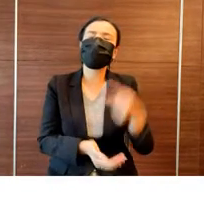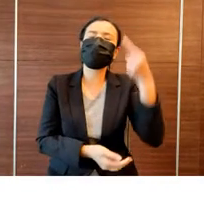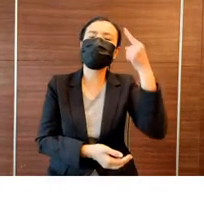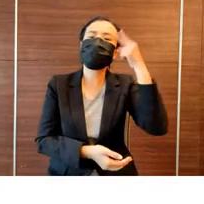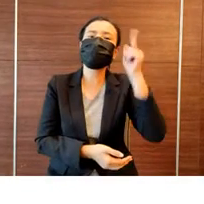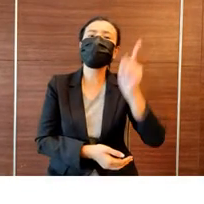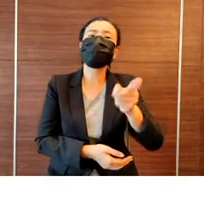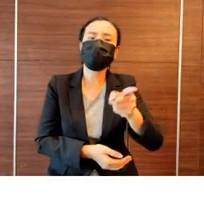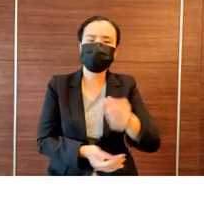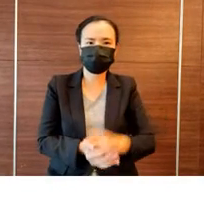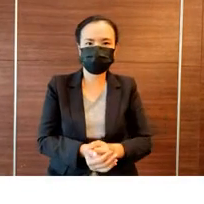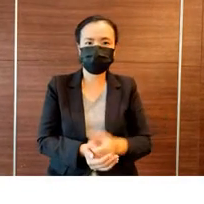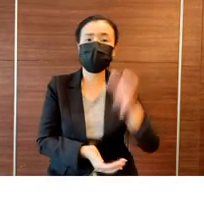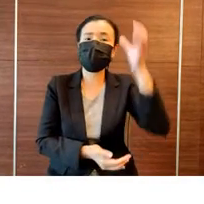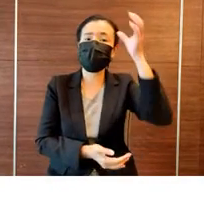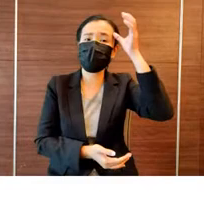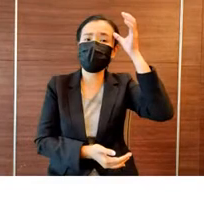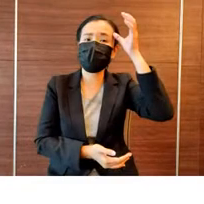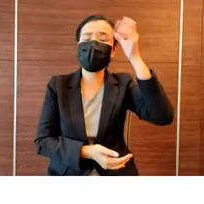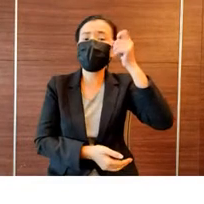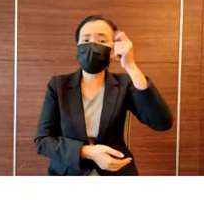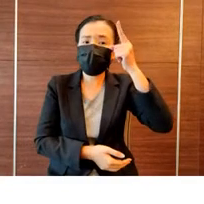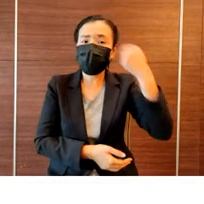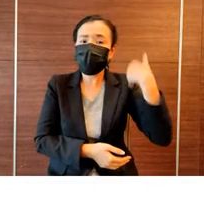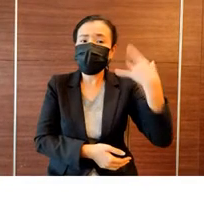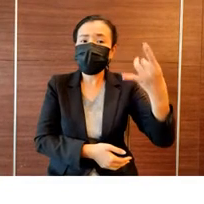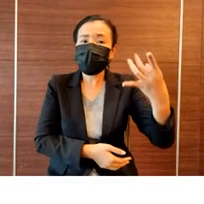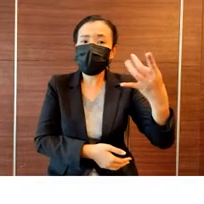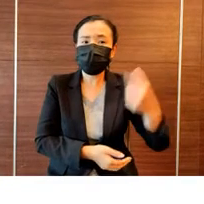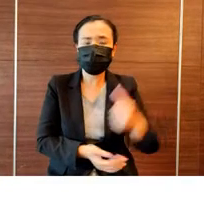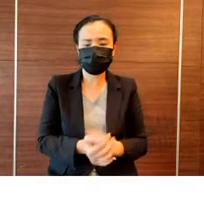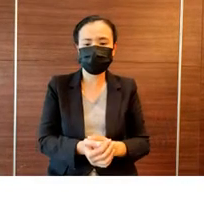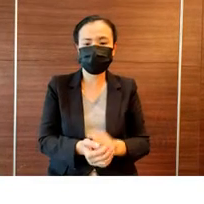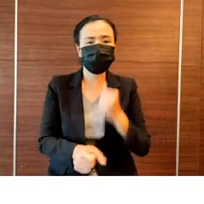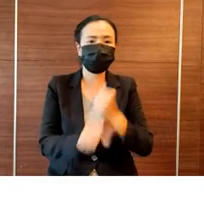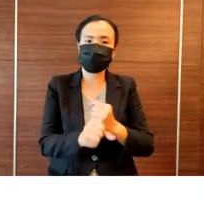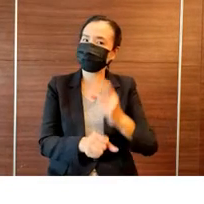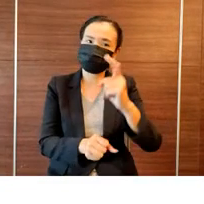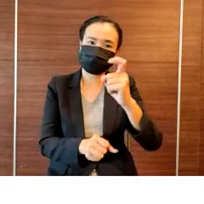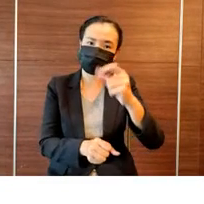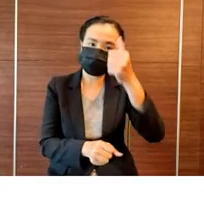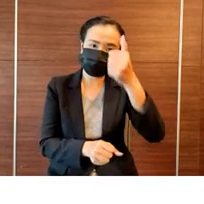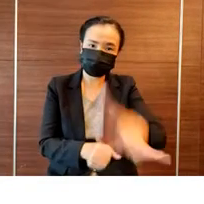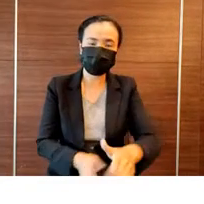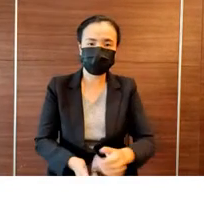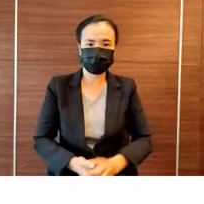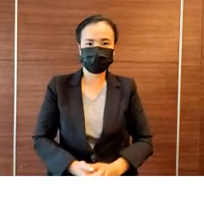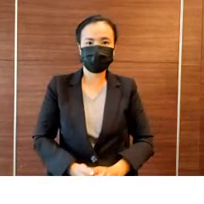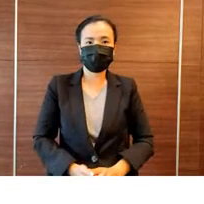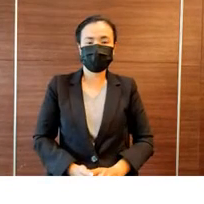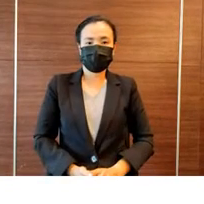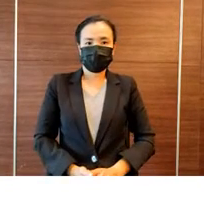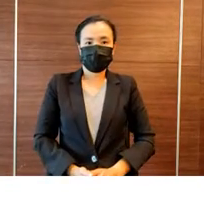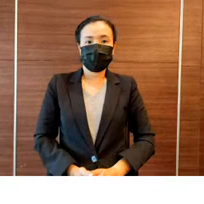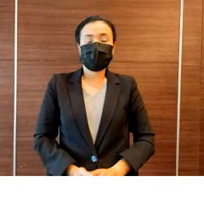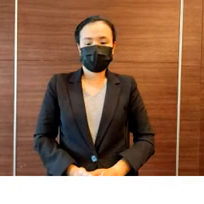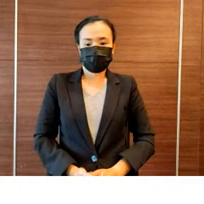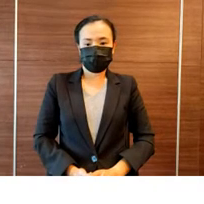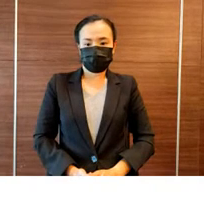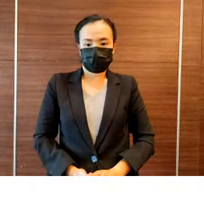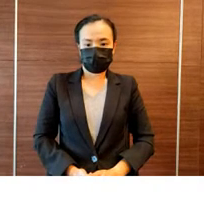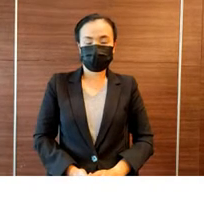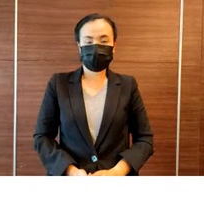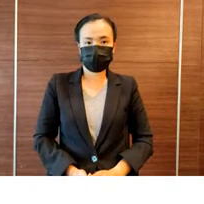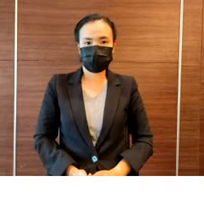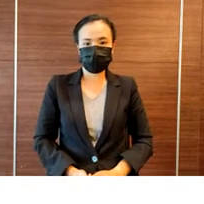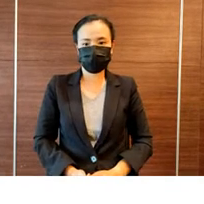หมือนที่อาจารย์เมียวบอกความรู้เต็มหัวรู้เข้าใจว่ามีอะไรแต่ว่าพอถึงเวลาก็ทำไม่ได้ครับอย่างแม้แต่คน